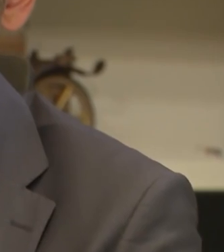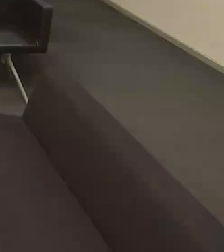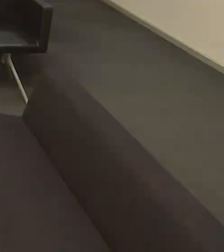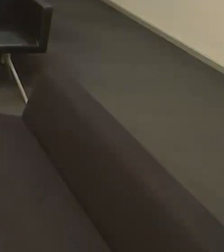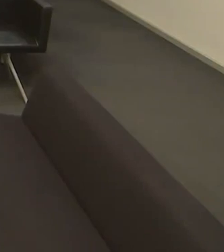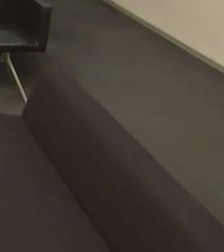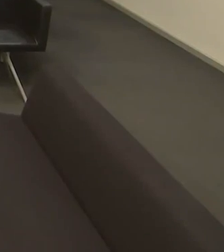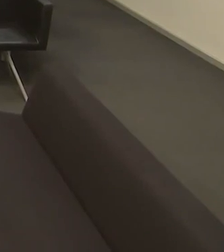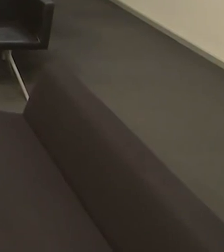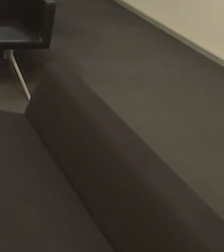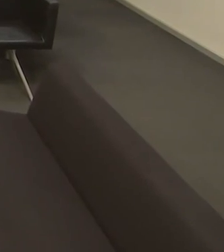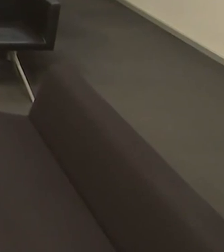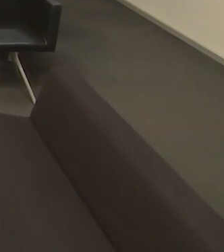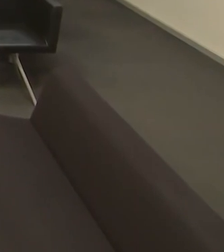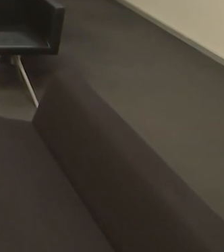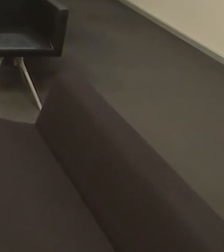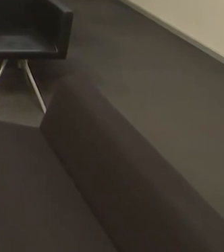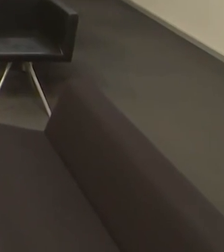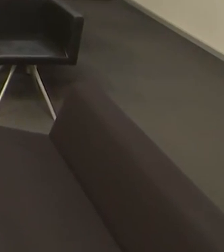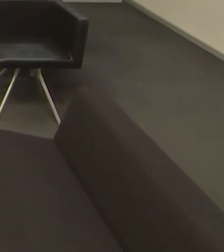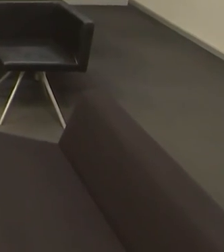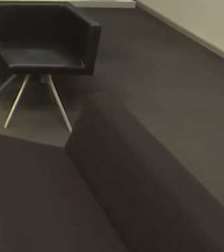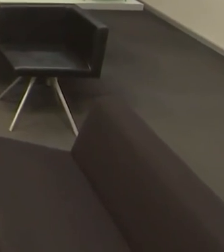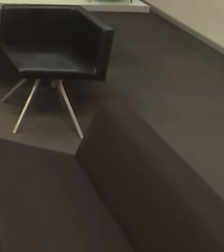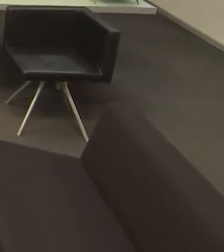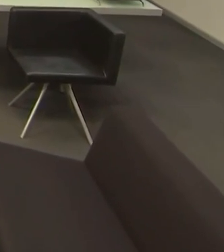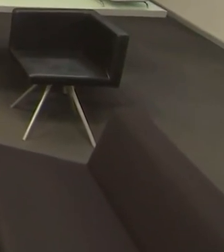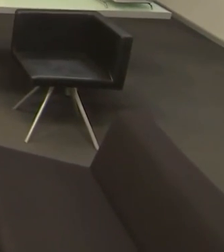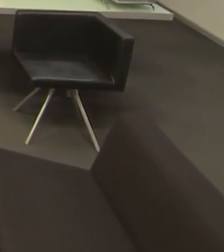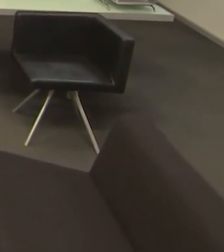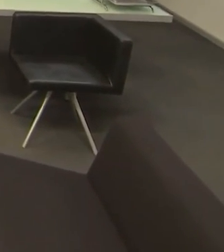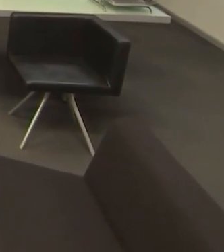buldu. Hızla kalktı masadan, elinde telefonu odadan çıkıyor.